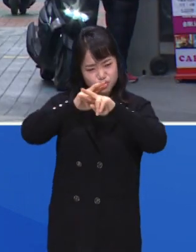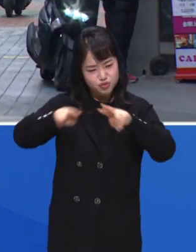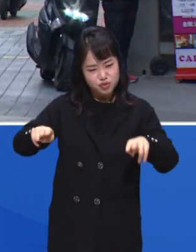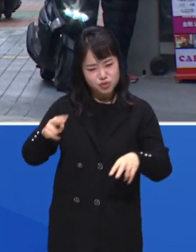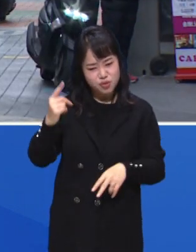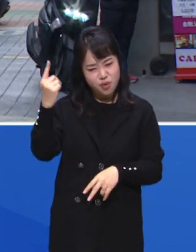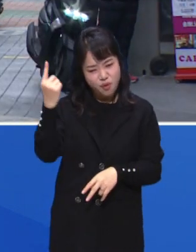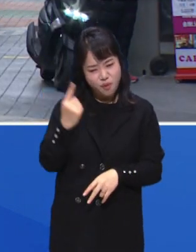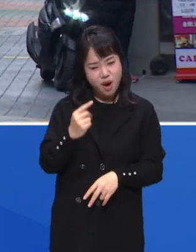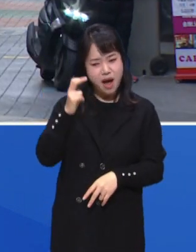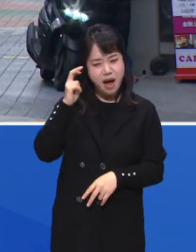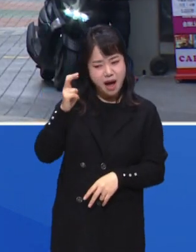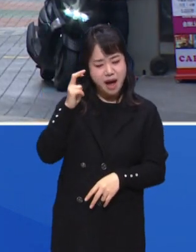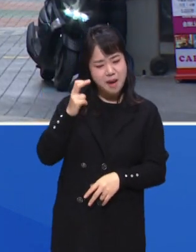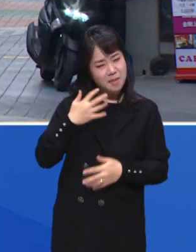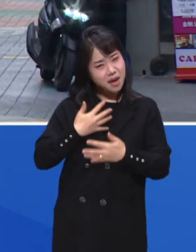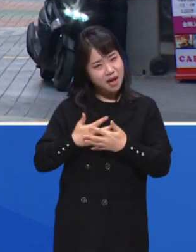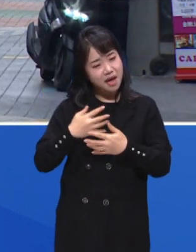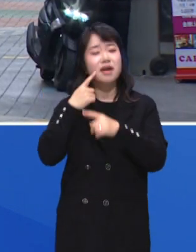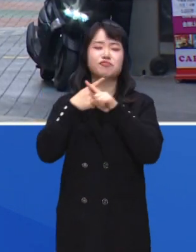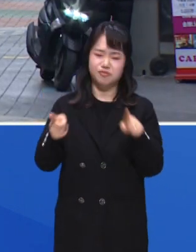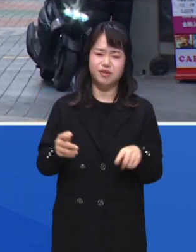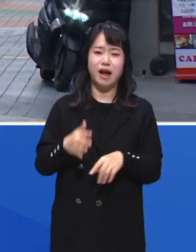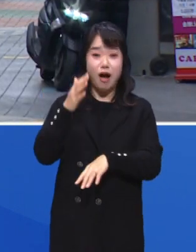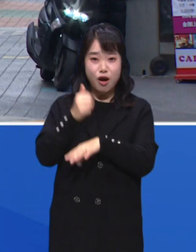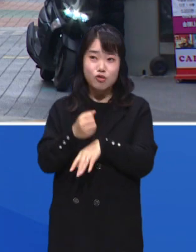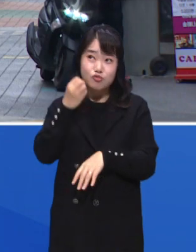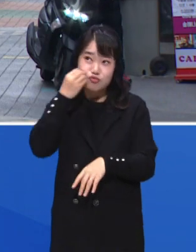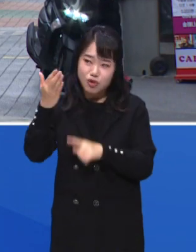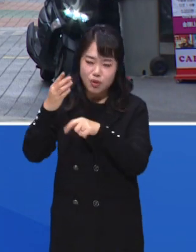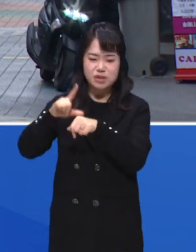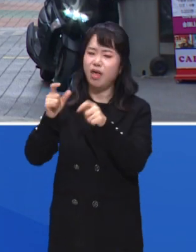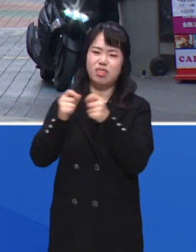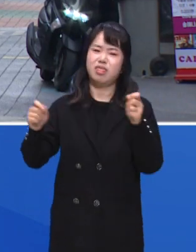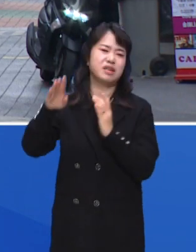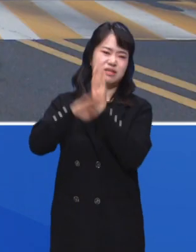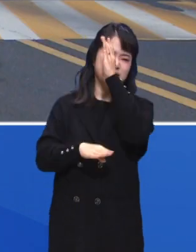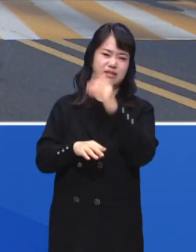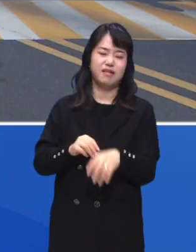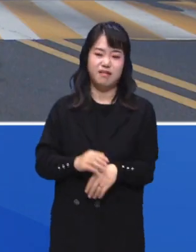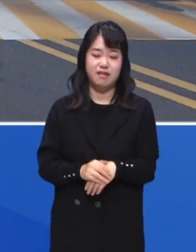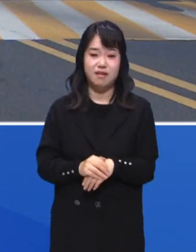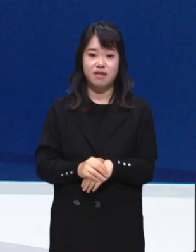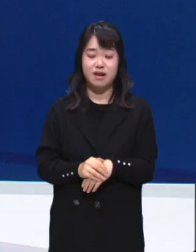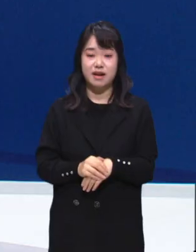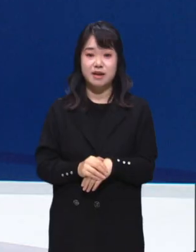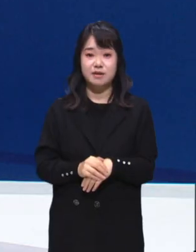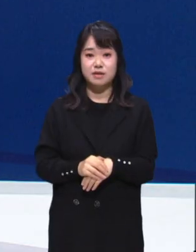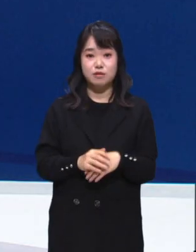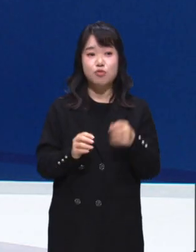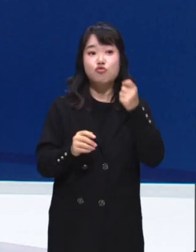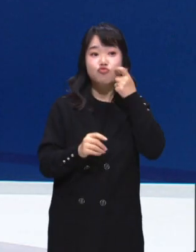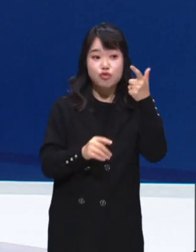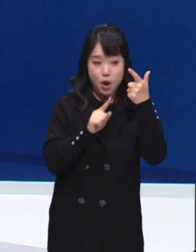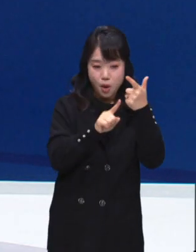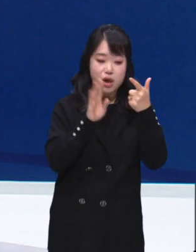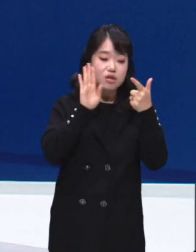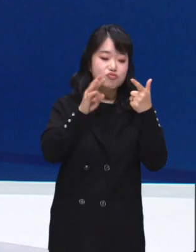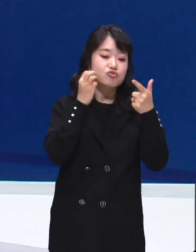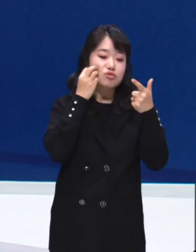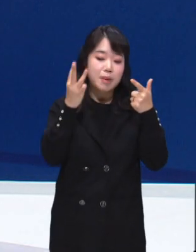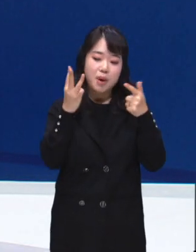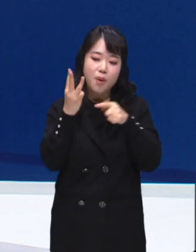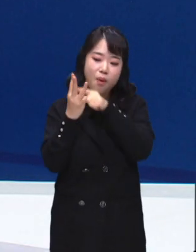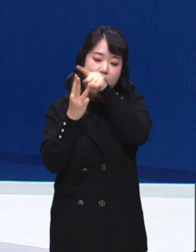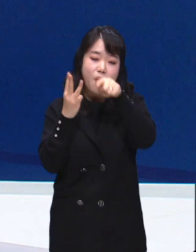우려가 솔직히 존재하고요 그렇기 때문에 9개월은 과하다고 보고 있습니다 그러면 3개월 동안에 어떤 과정들이 집행될지에 대해서도